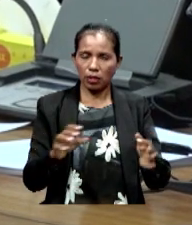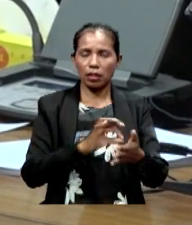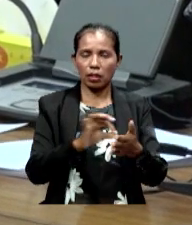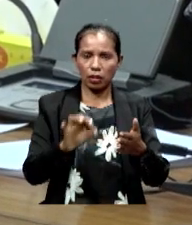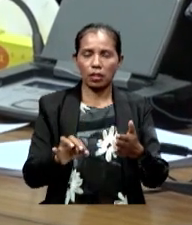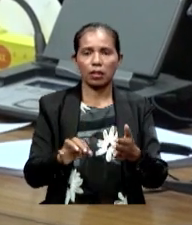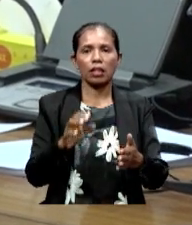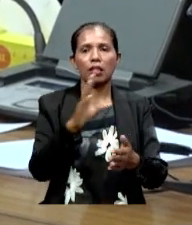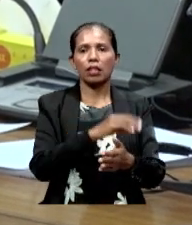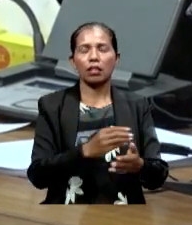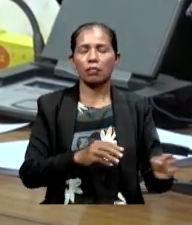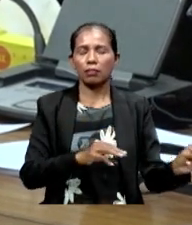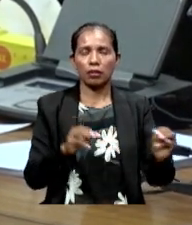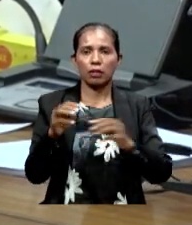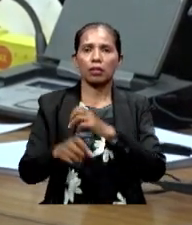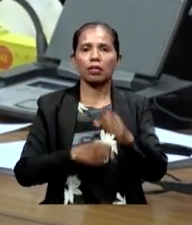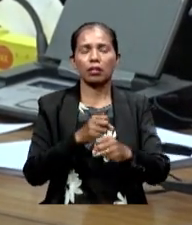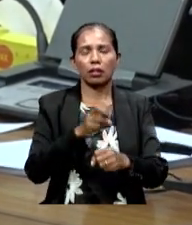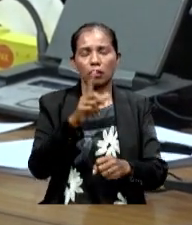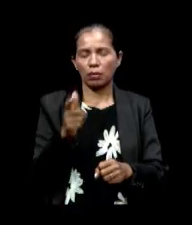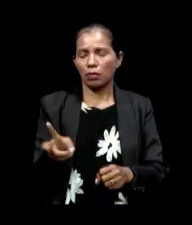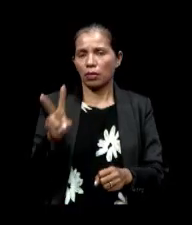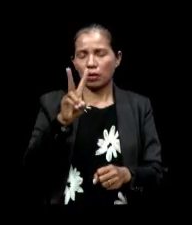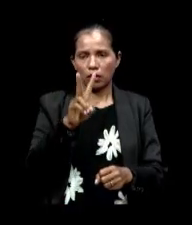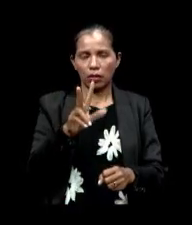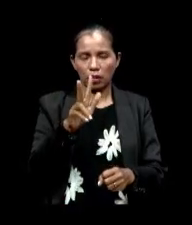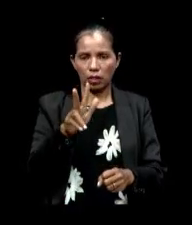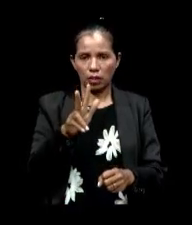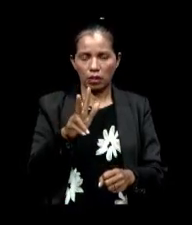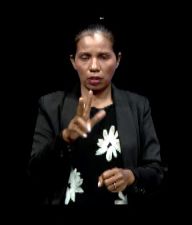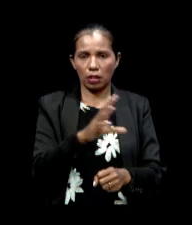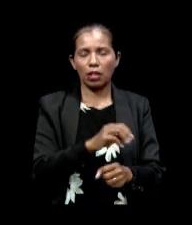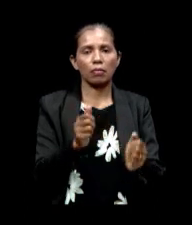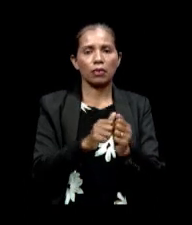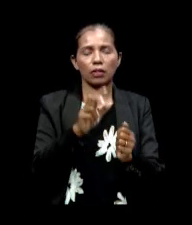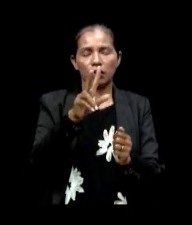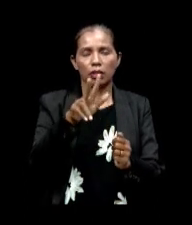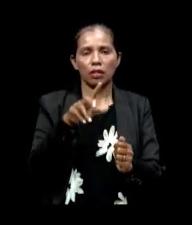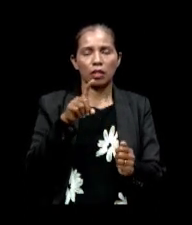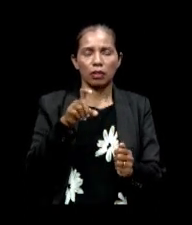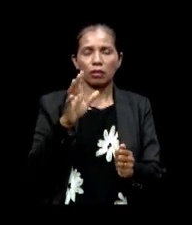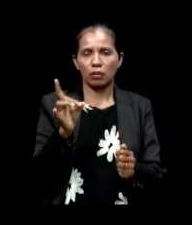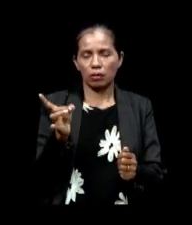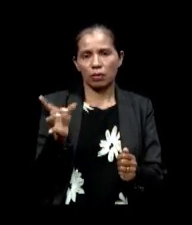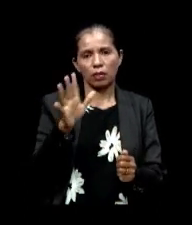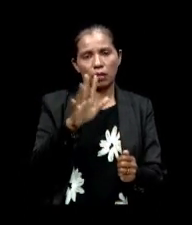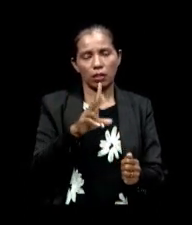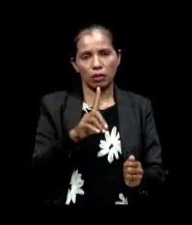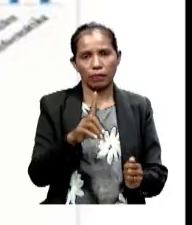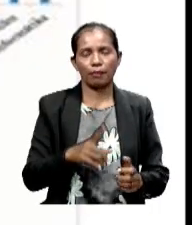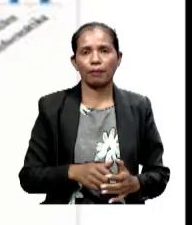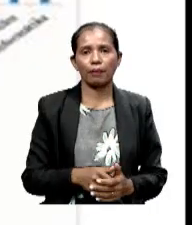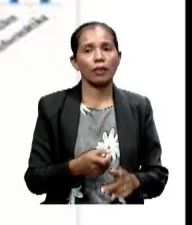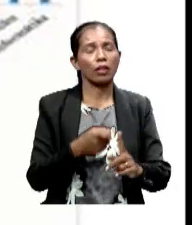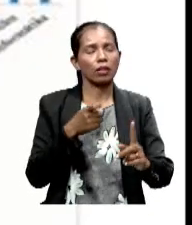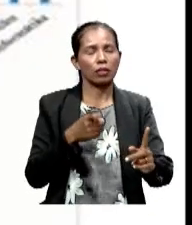ida transitatia batinang riuron resing tolu ingker itu hamutuk atusida limanu resing ida nomos husi